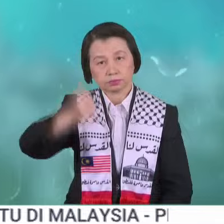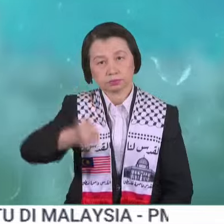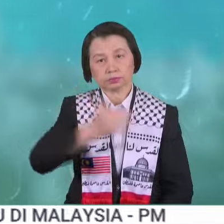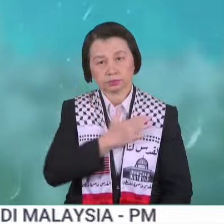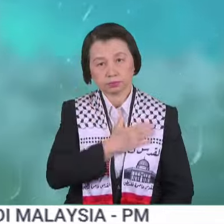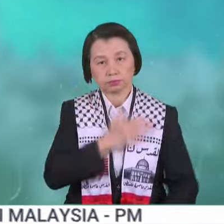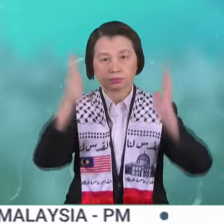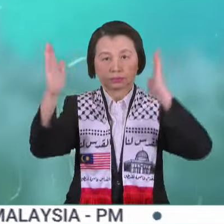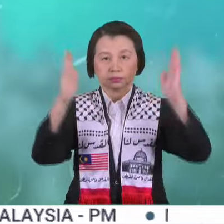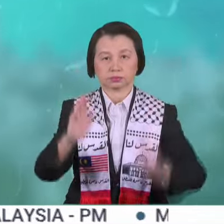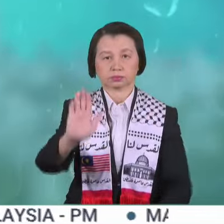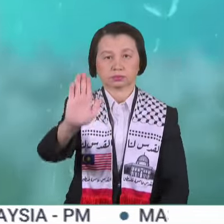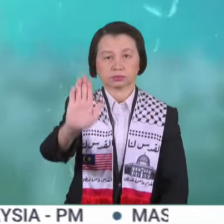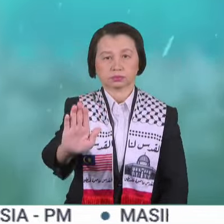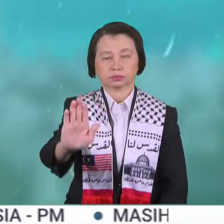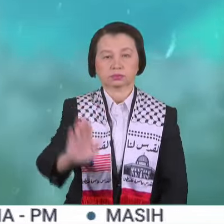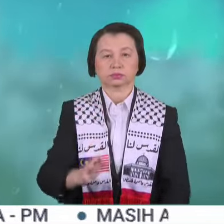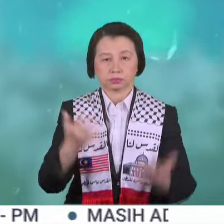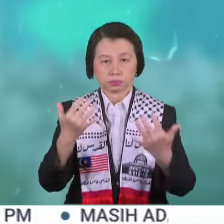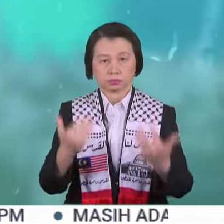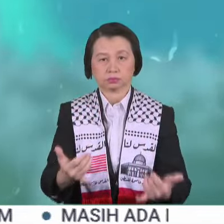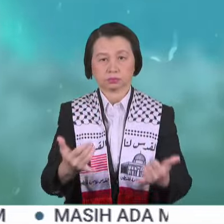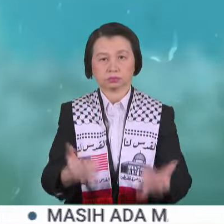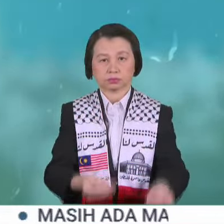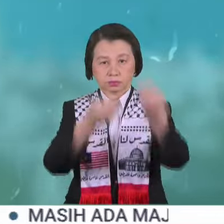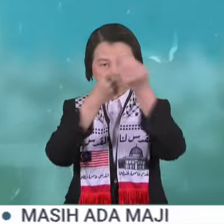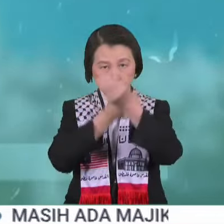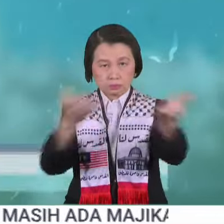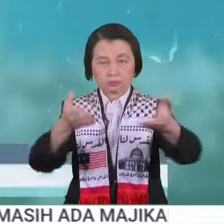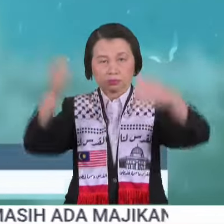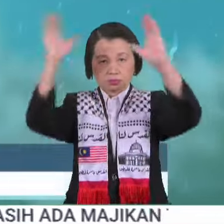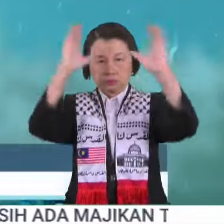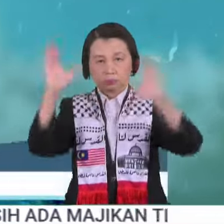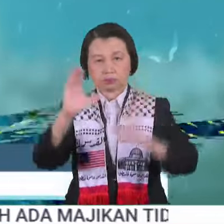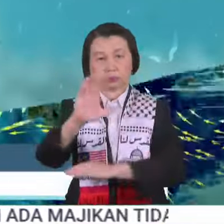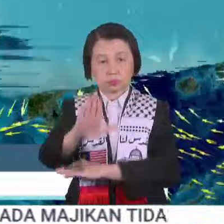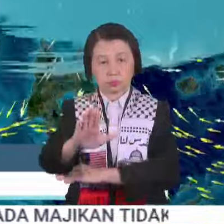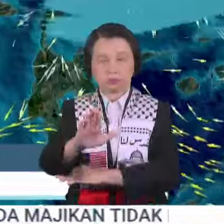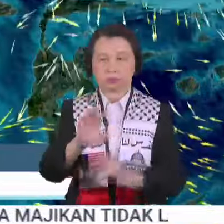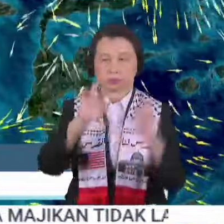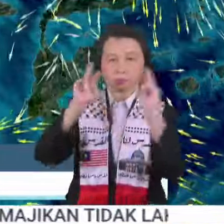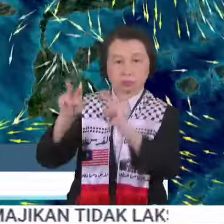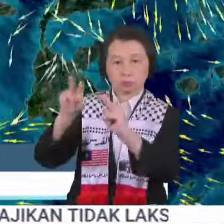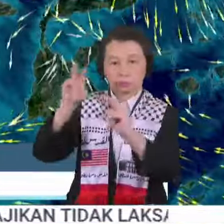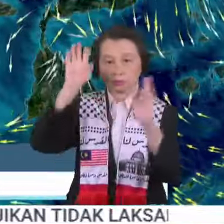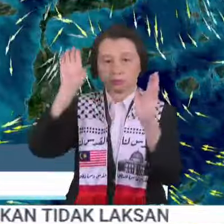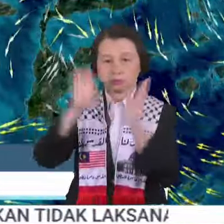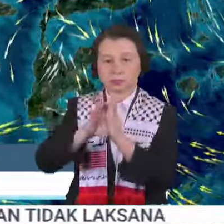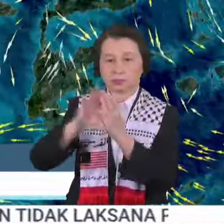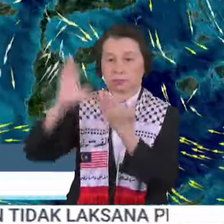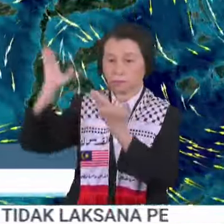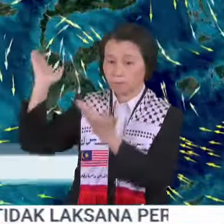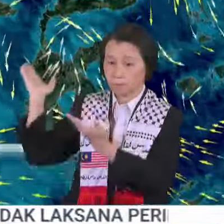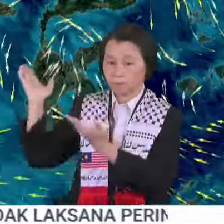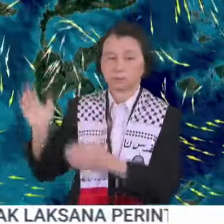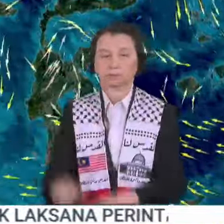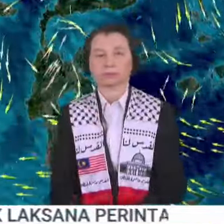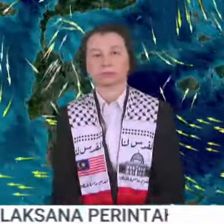Assalamualaikum dan salam Malaysia Madani. Kita mulakan informasi cuaca pada petang ini dengan melihat kepada carta angin